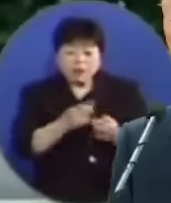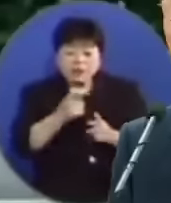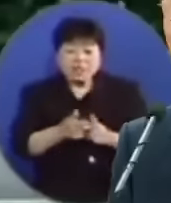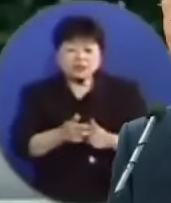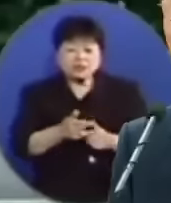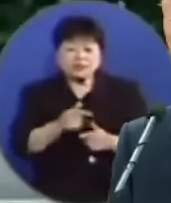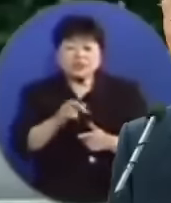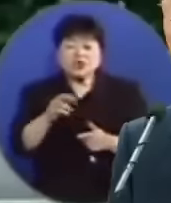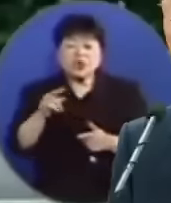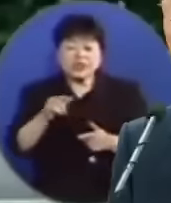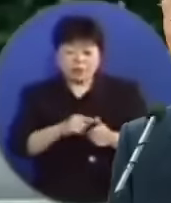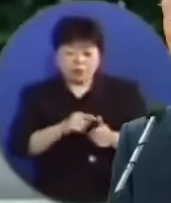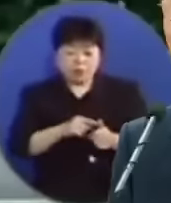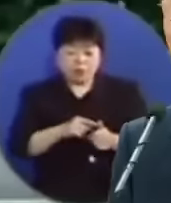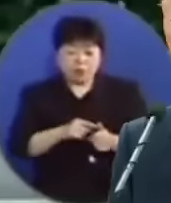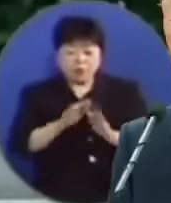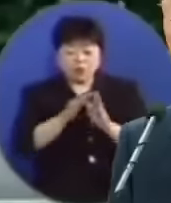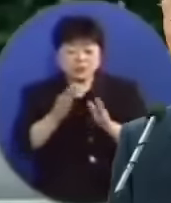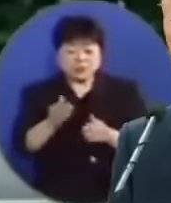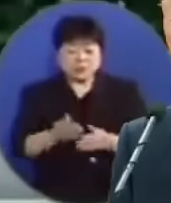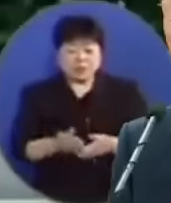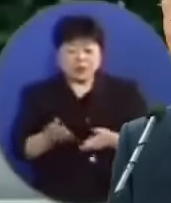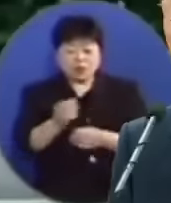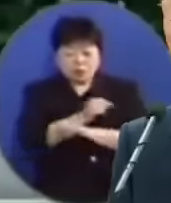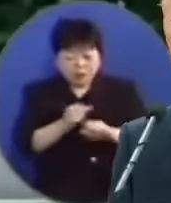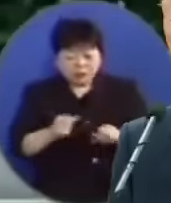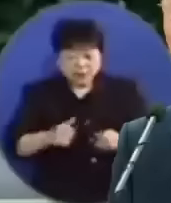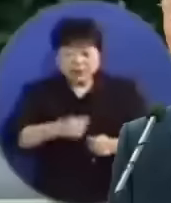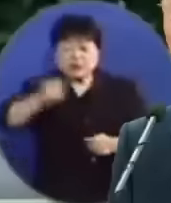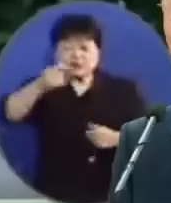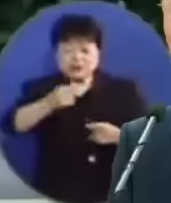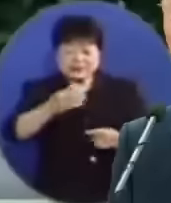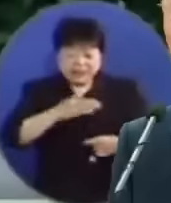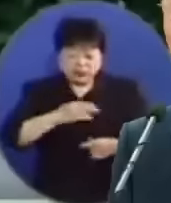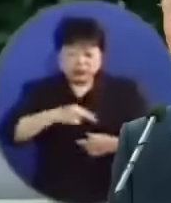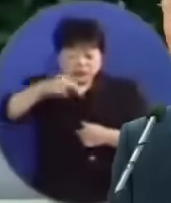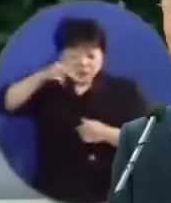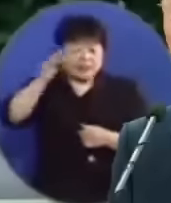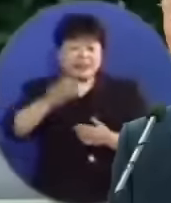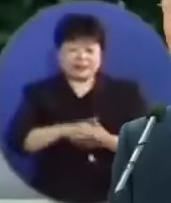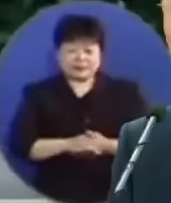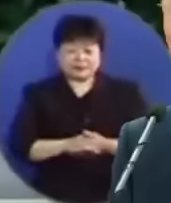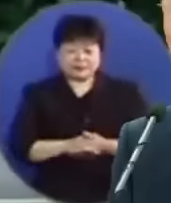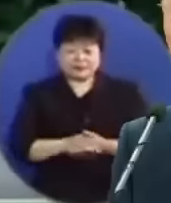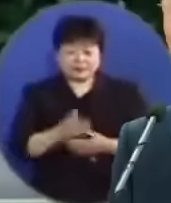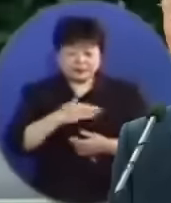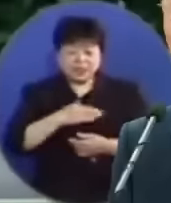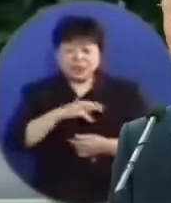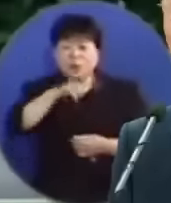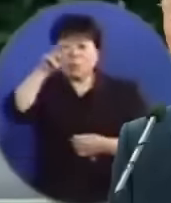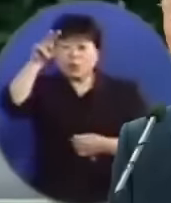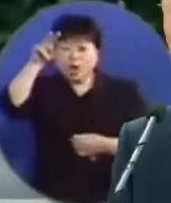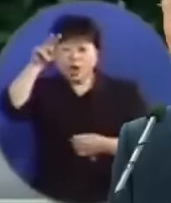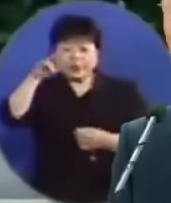말씀하기를 모세가 광야에서 뱀을 든 것 같이 나도 들려야 한다. 누구든지 나를